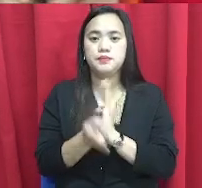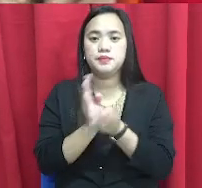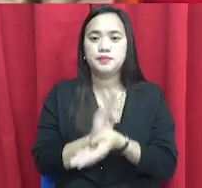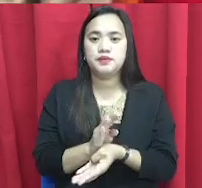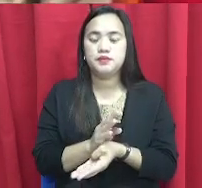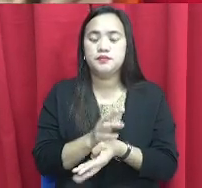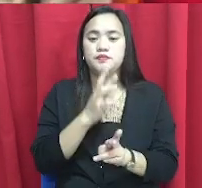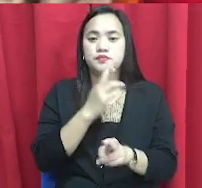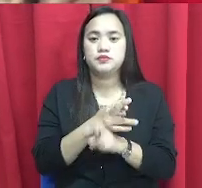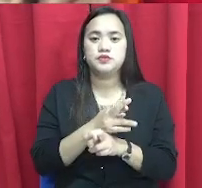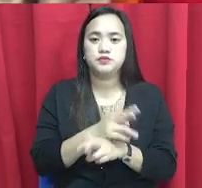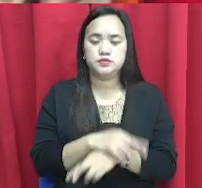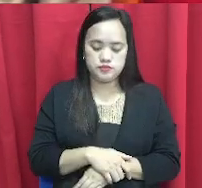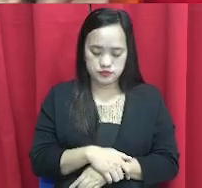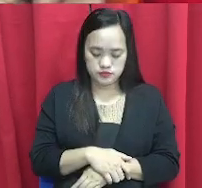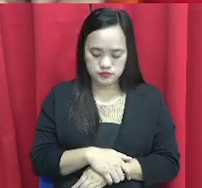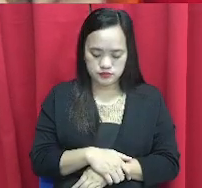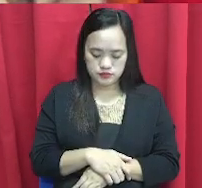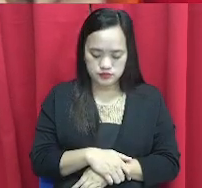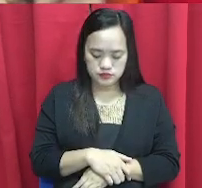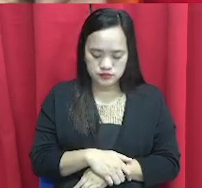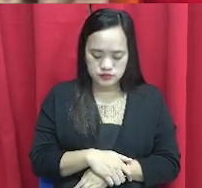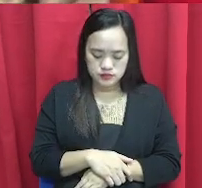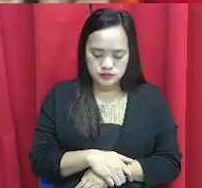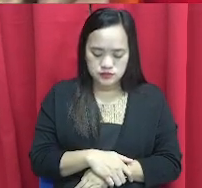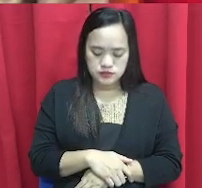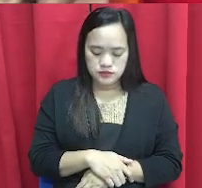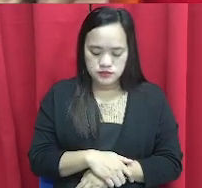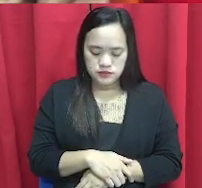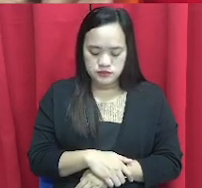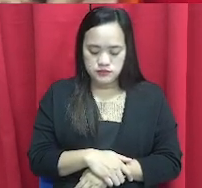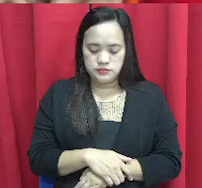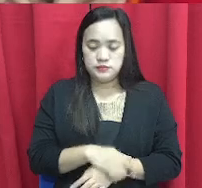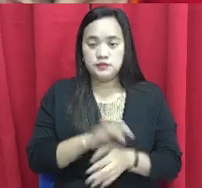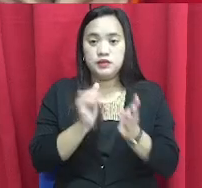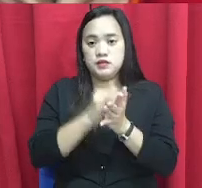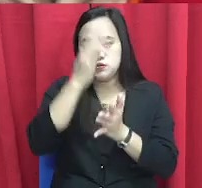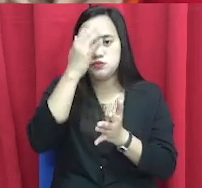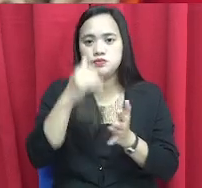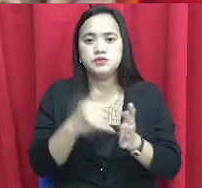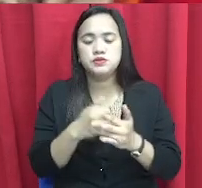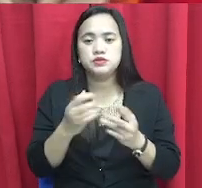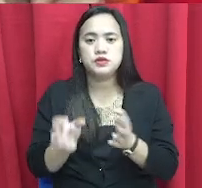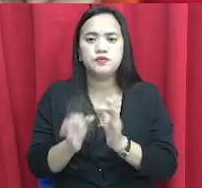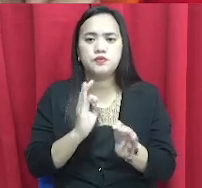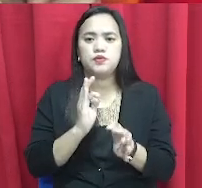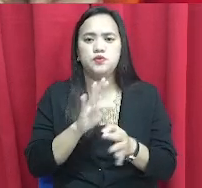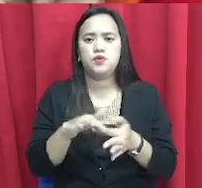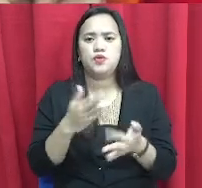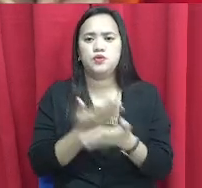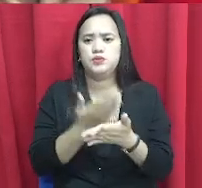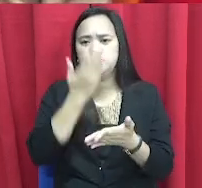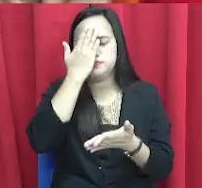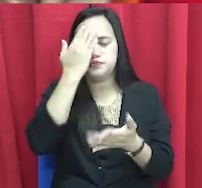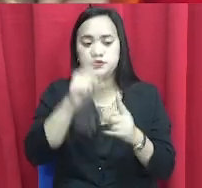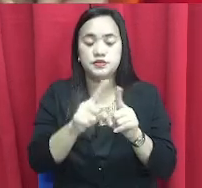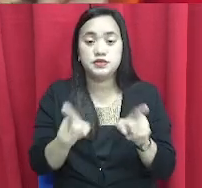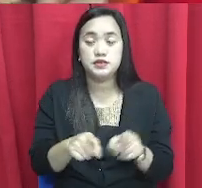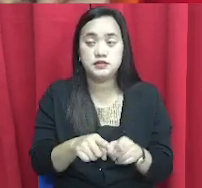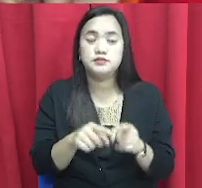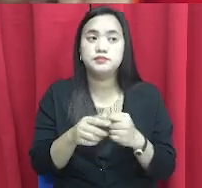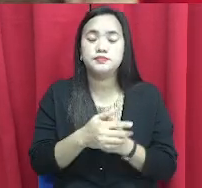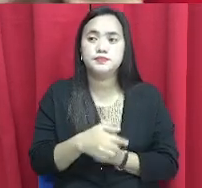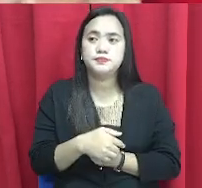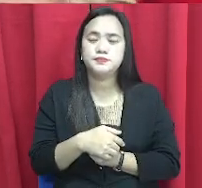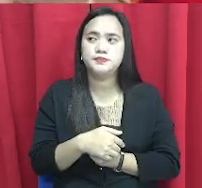nito ay pagkawatak-watak at paghiwalay ng pamilya kaya nga kung tayo bilang isang anak ng Diyos ay